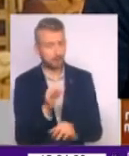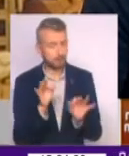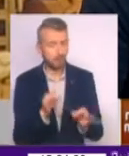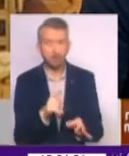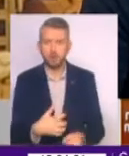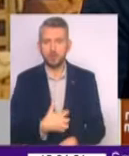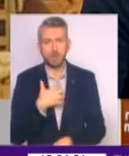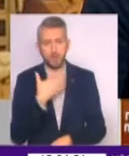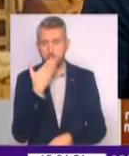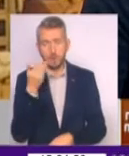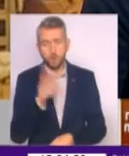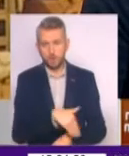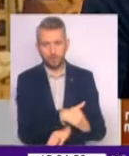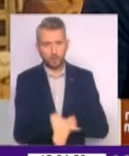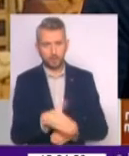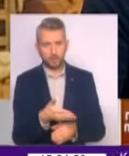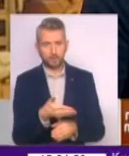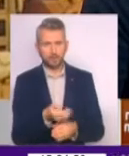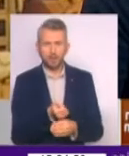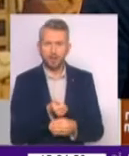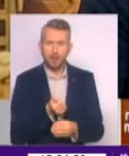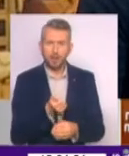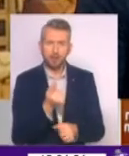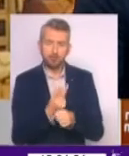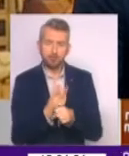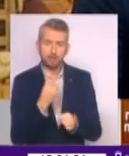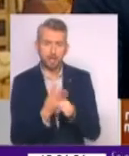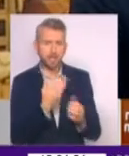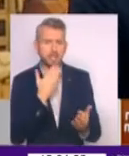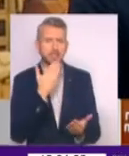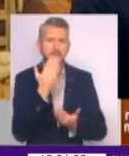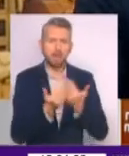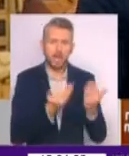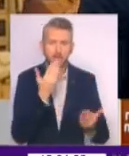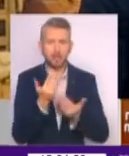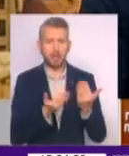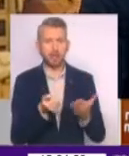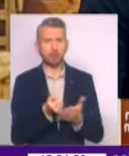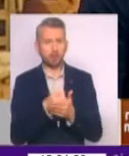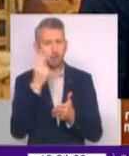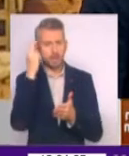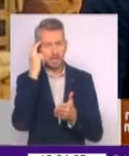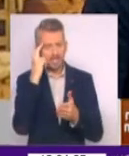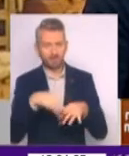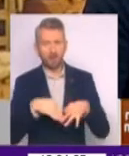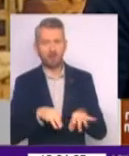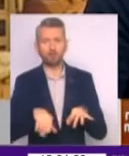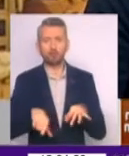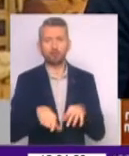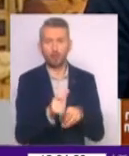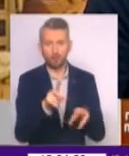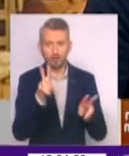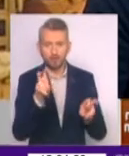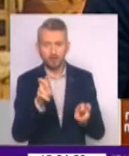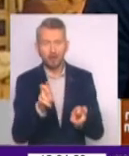реально жахливий. Численні звернення до Київавтодору, вони